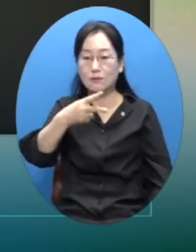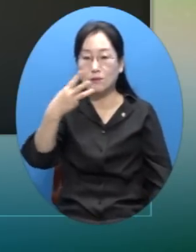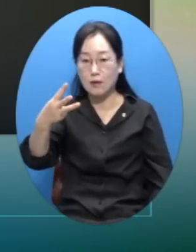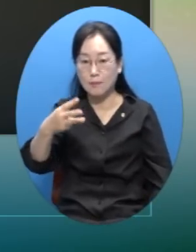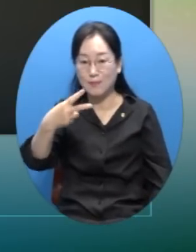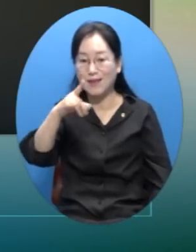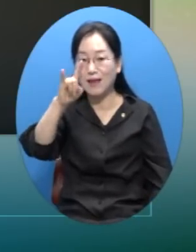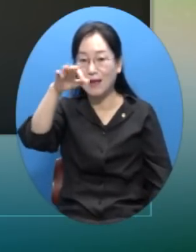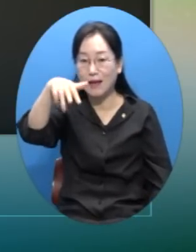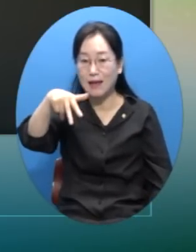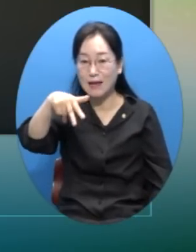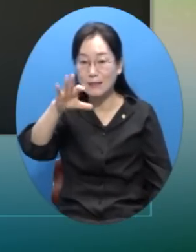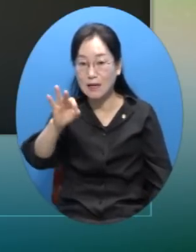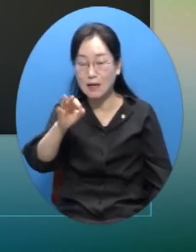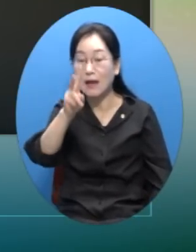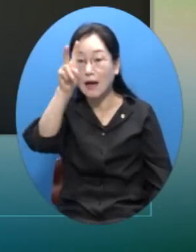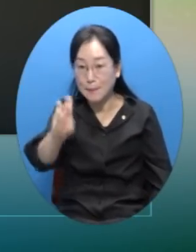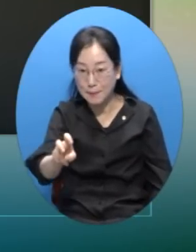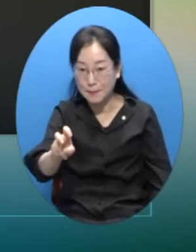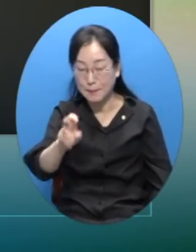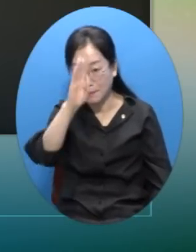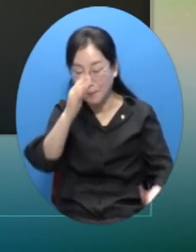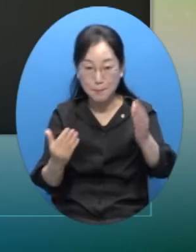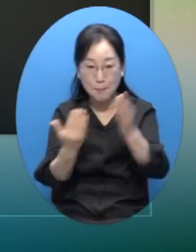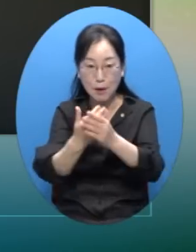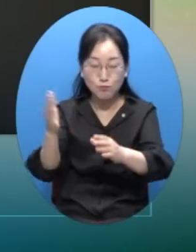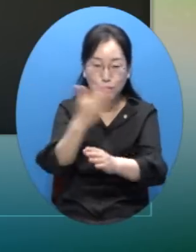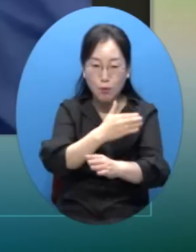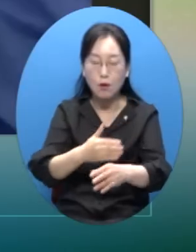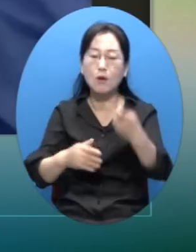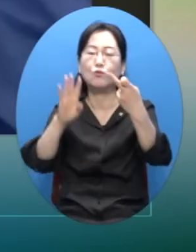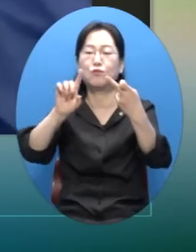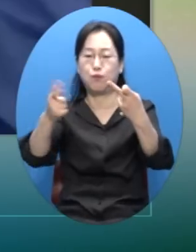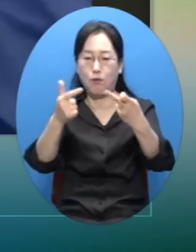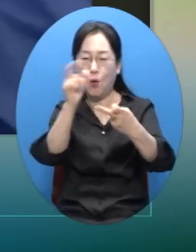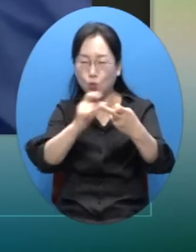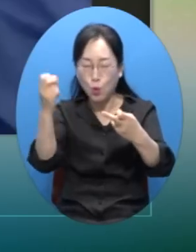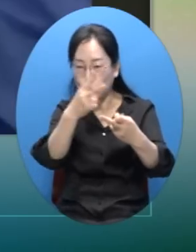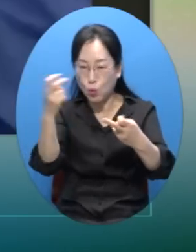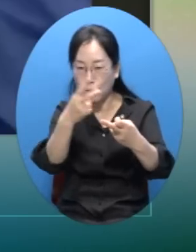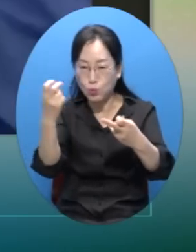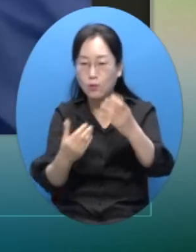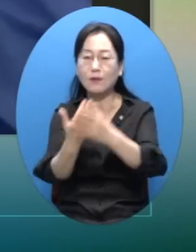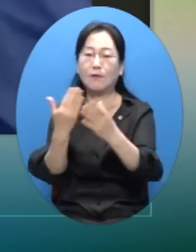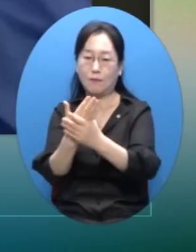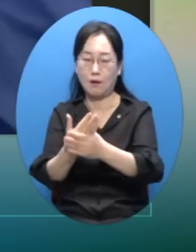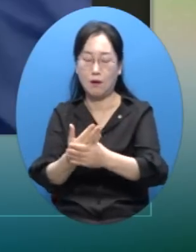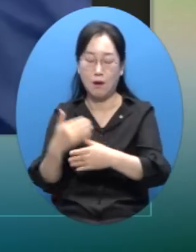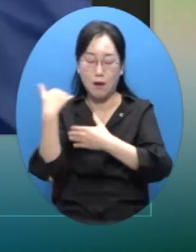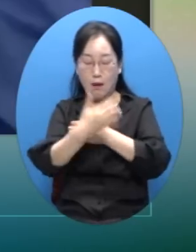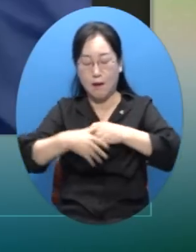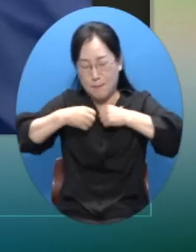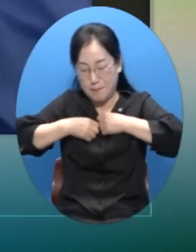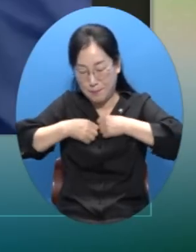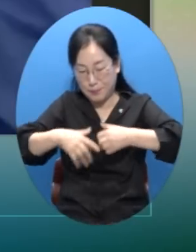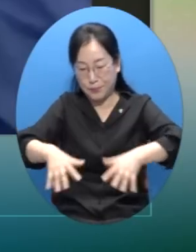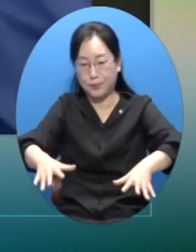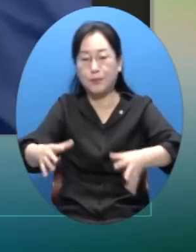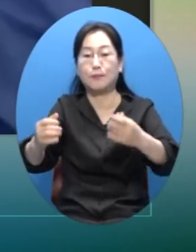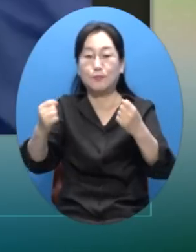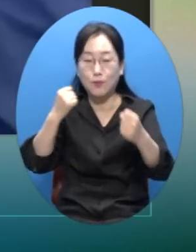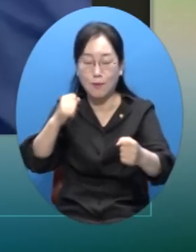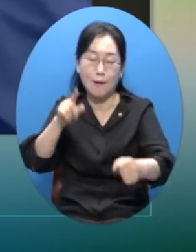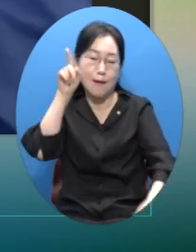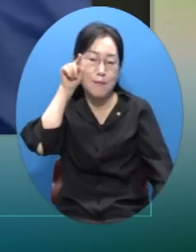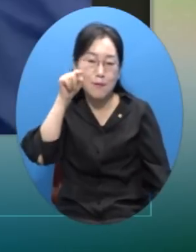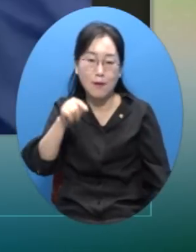이후에 무려 12번이나 암이 재발합니다. 그런데 말기암 환자로 암세포가 온몸 퍼진 상태에서도